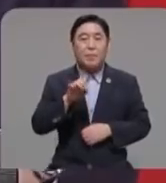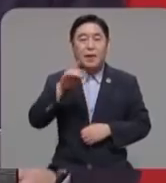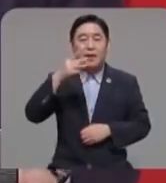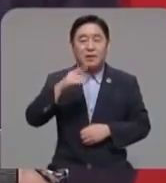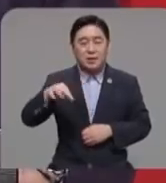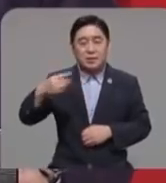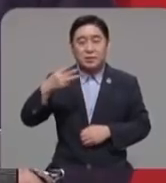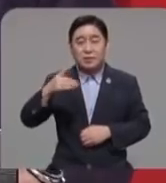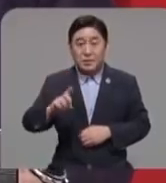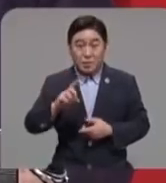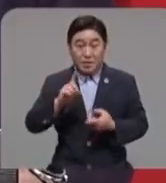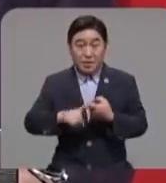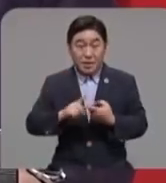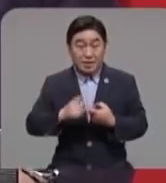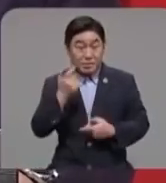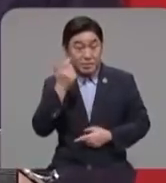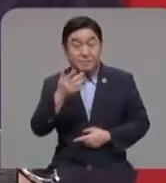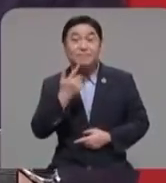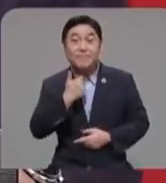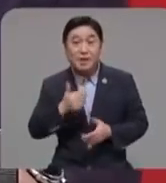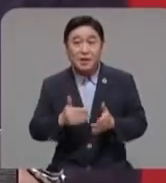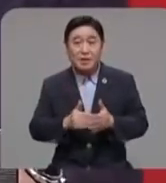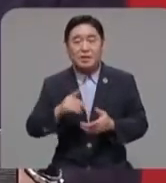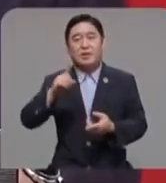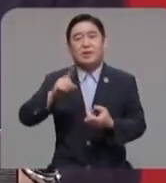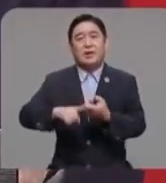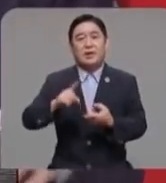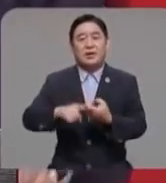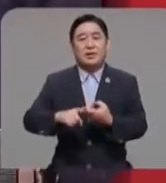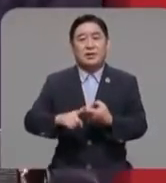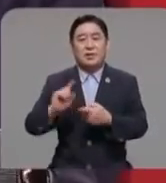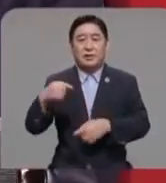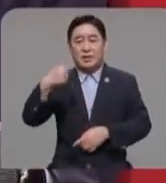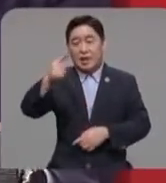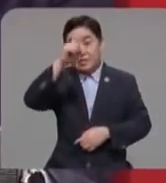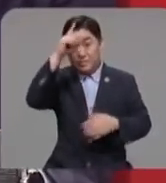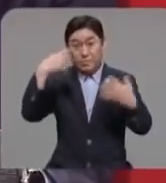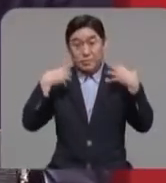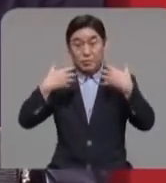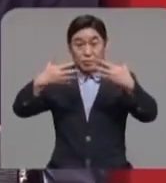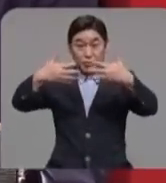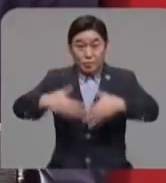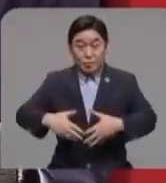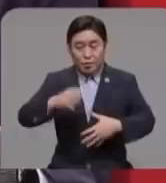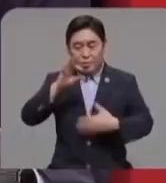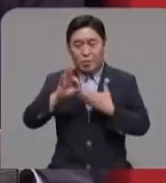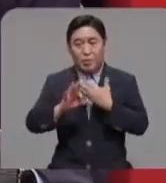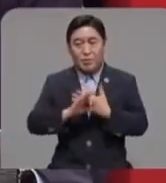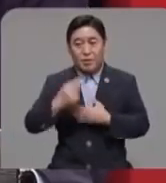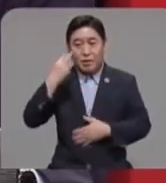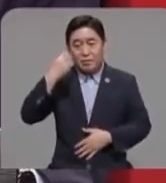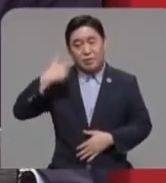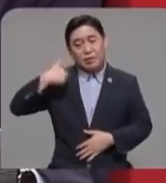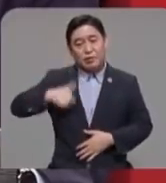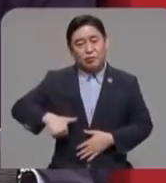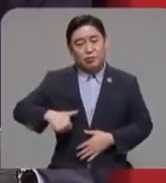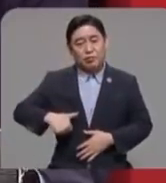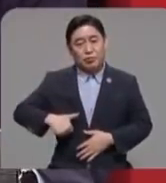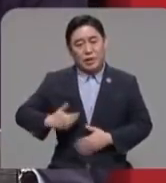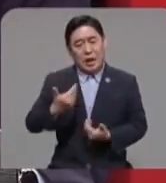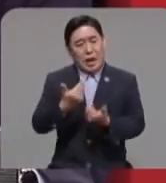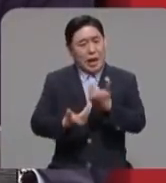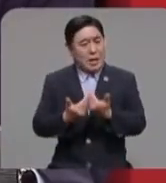의견도 물어보고 예. 했는데 여기에 대해서 이제 사기 정부가 처한 조건을 보면 미중 패권에서 예.